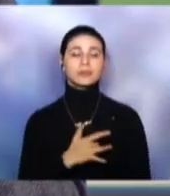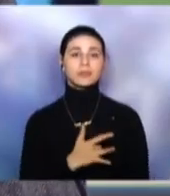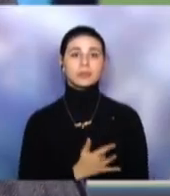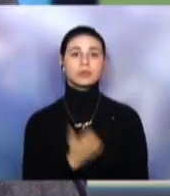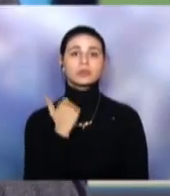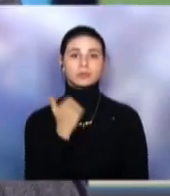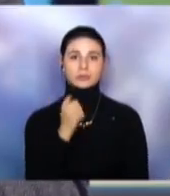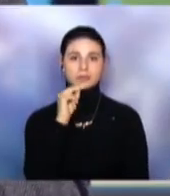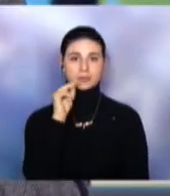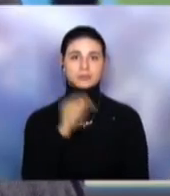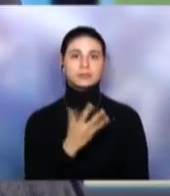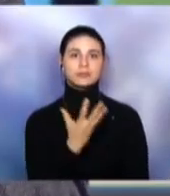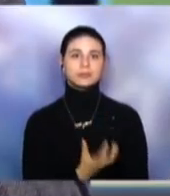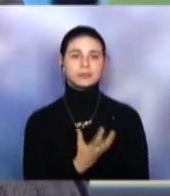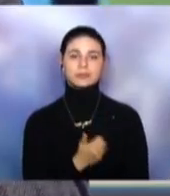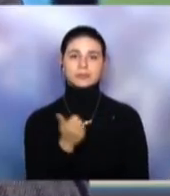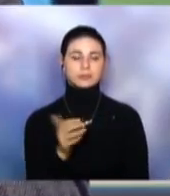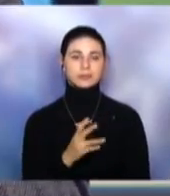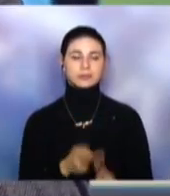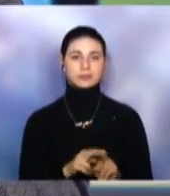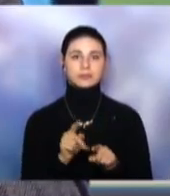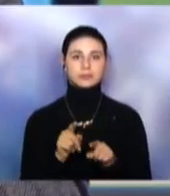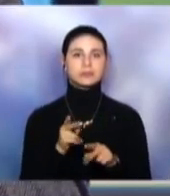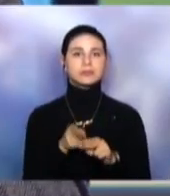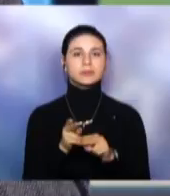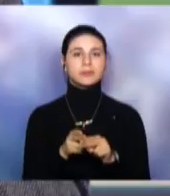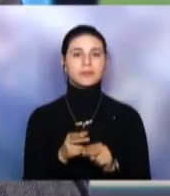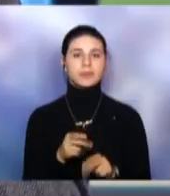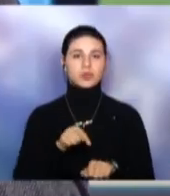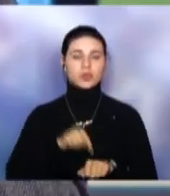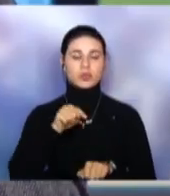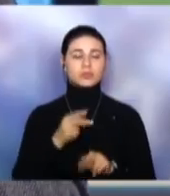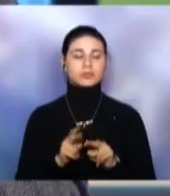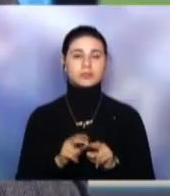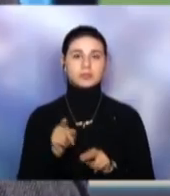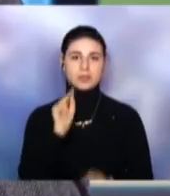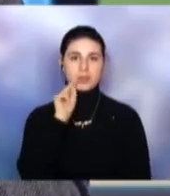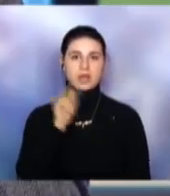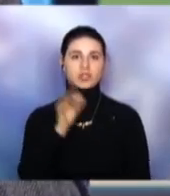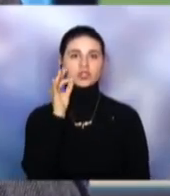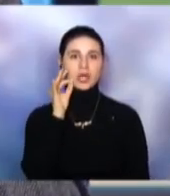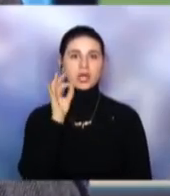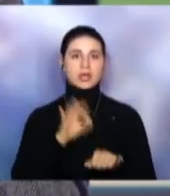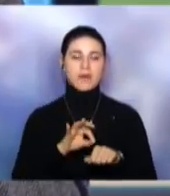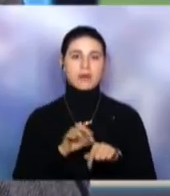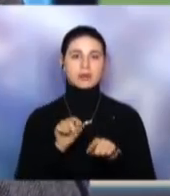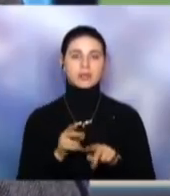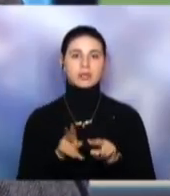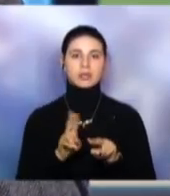დაავადების, რაც ბატონს აქვს ძირითადი საწუხარე, ერთ-ერთი ყველაზე დიდი რისკ ფაქტორია და შესაბამისად